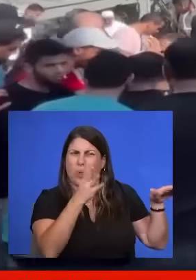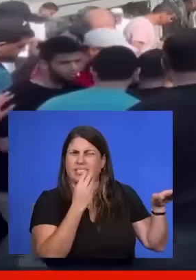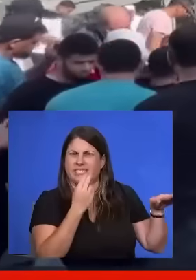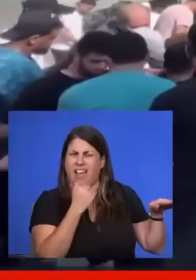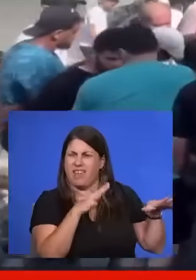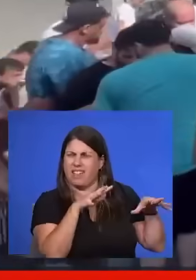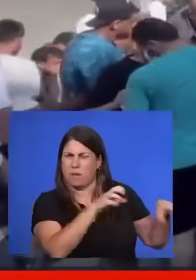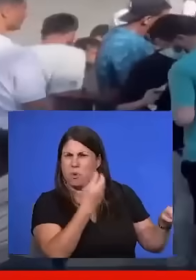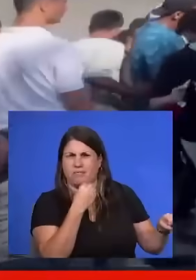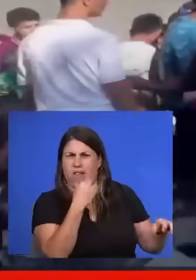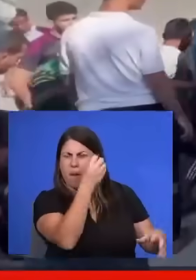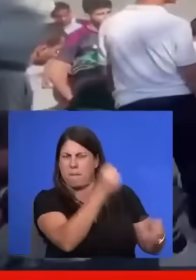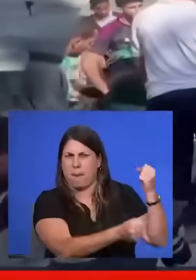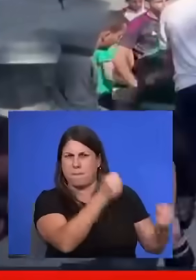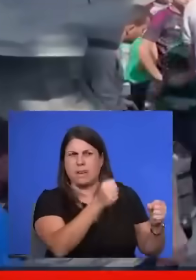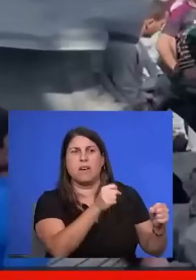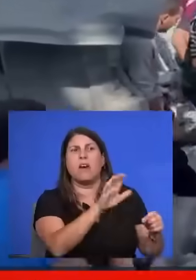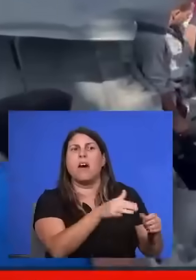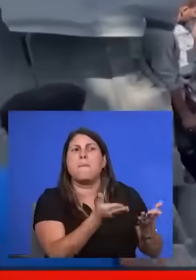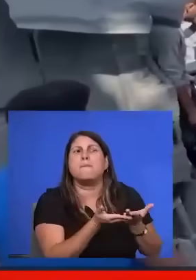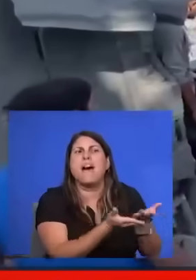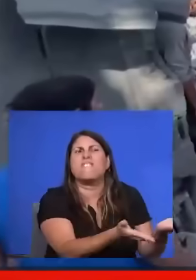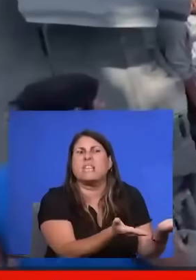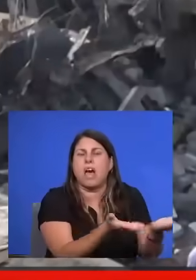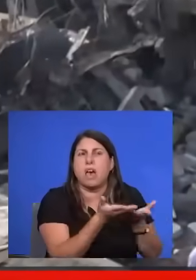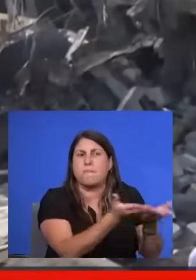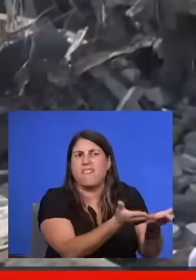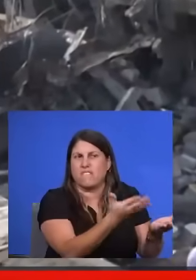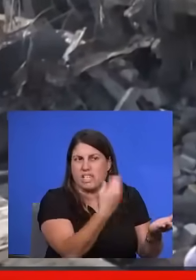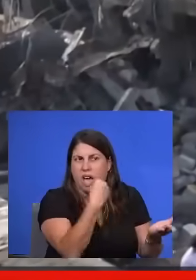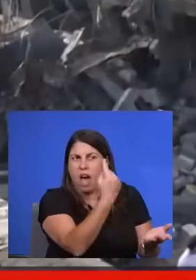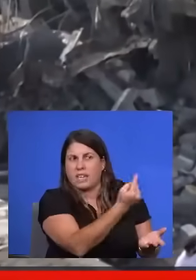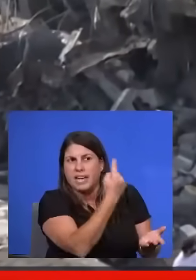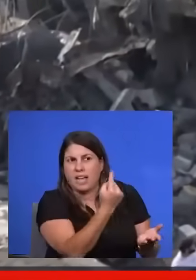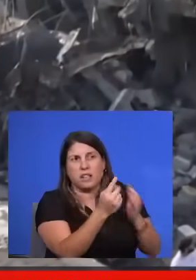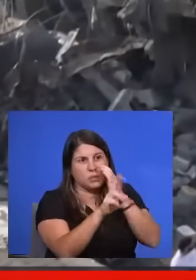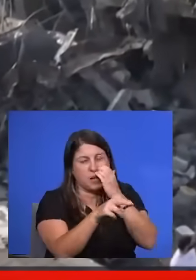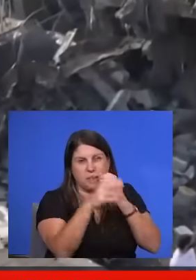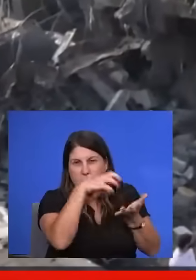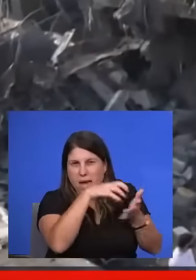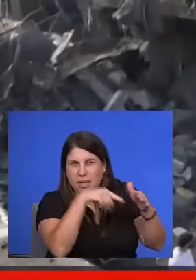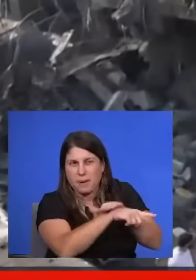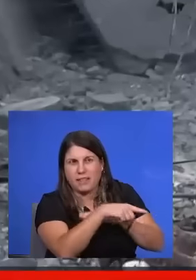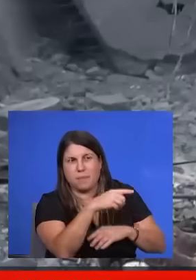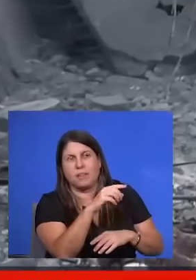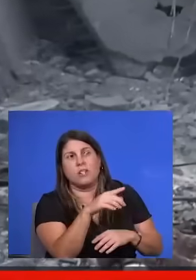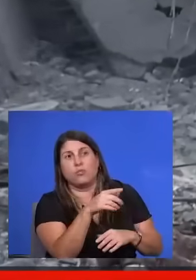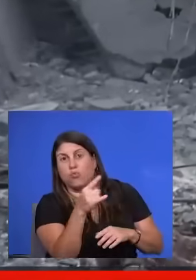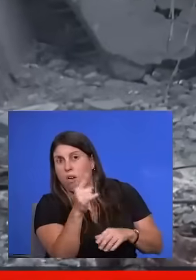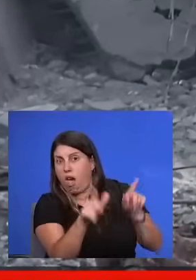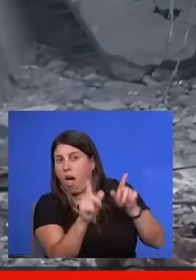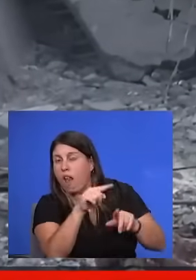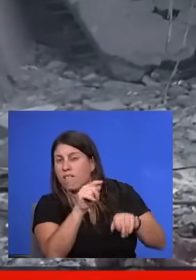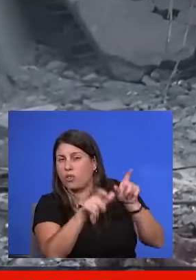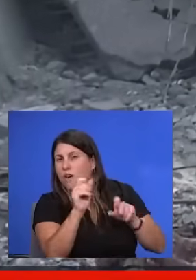الإسرائيلي مخبز المغازي الجديد وهو المخبز الوحيد في مخيم المغازي الذي يعني يقصده آلاف المواطنين